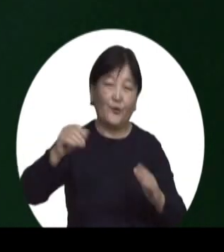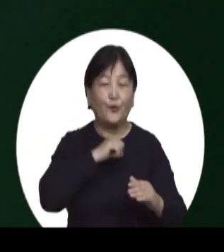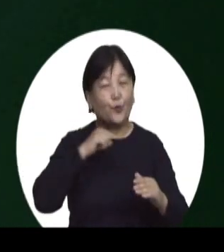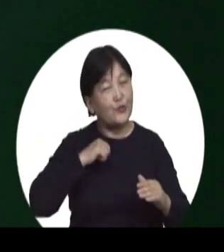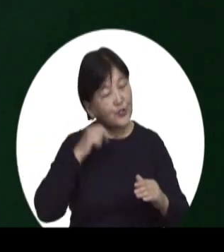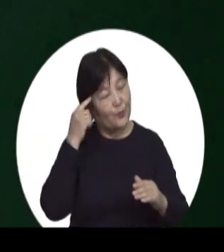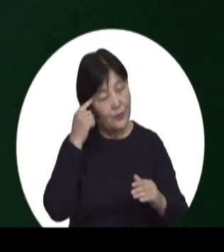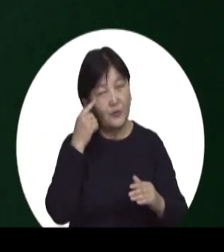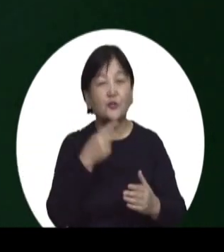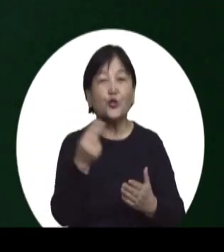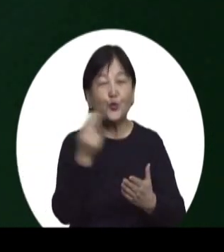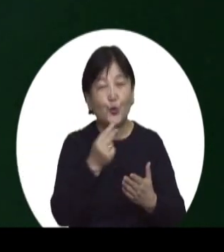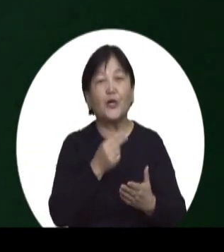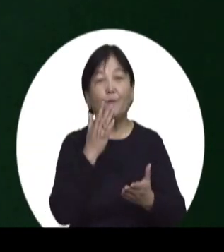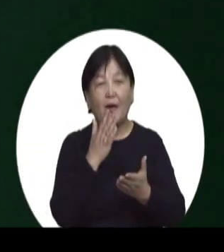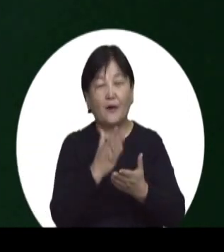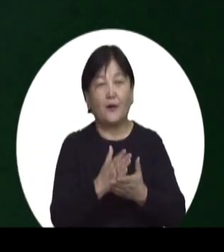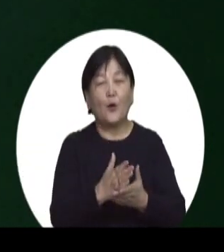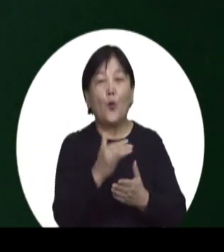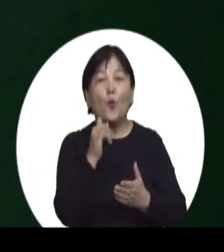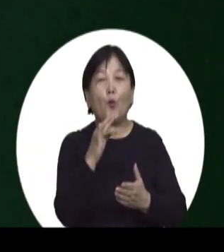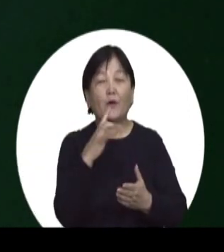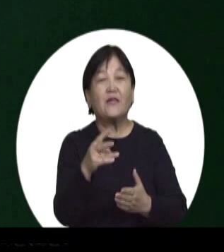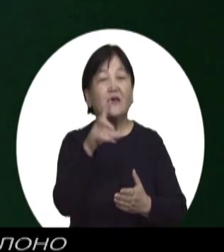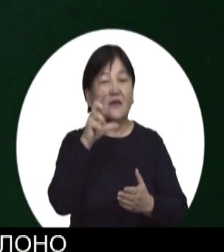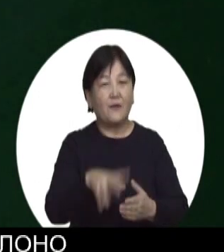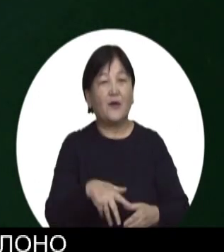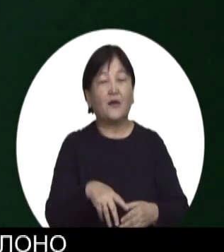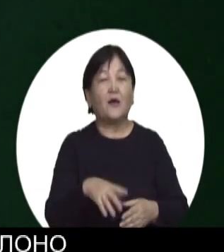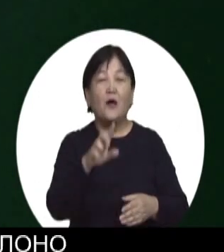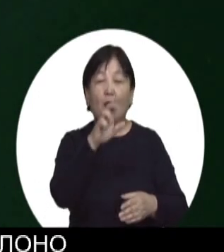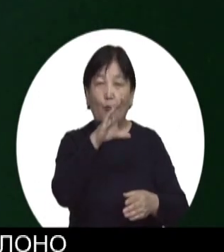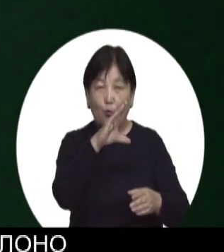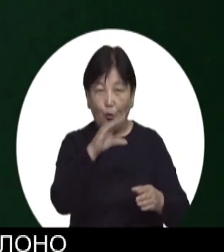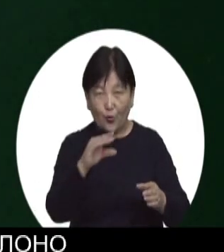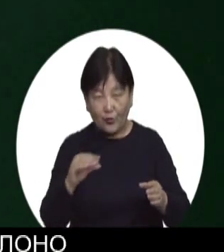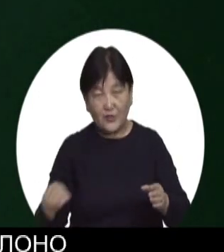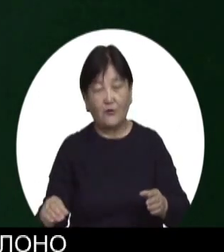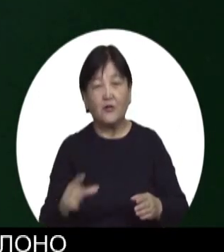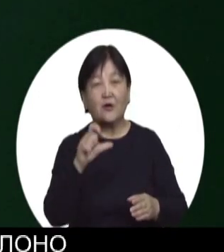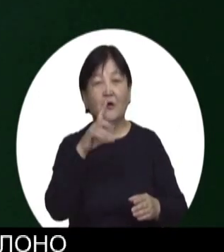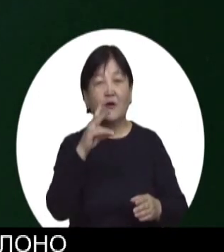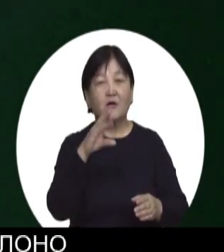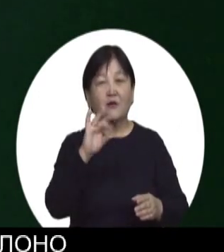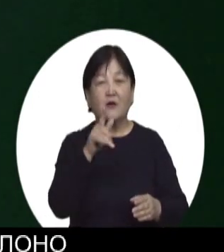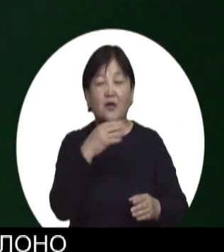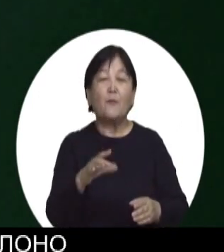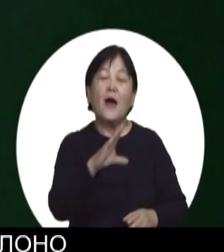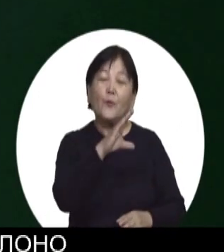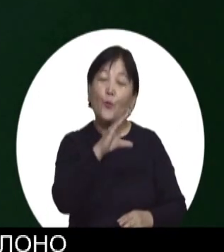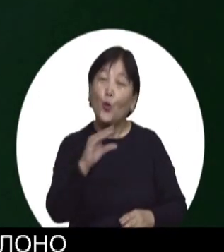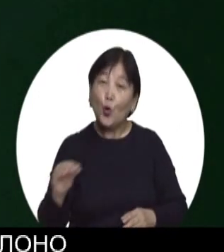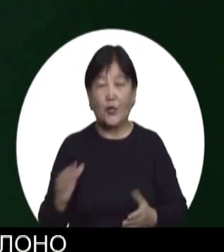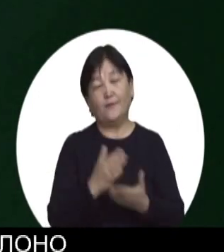За тэгэхээр урвлын температурыг бууруулж байгаа учраас бүх жижиг хэсгүүдийн маань кинетик энерг тодорхой хэмжээгээр